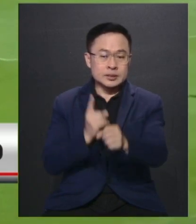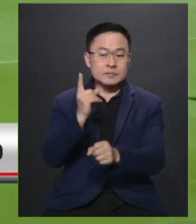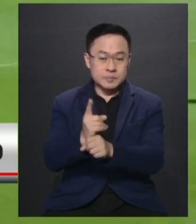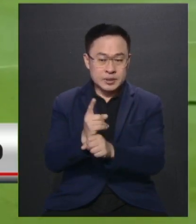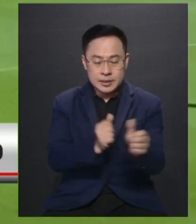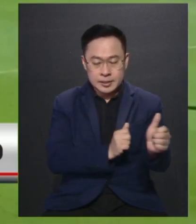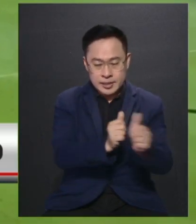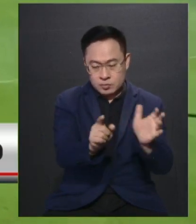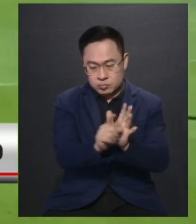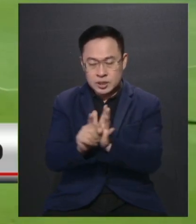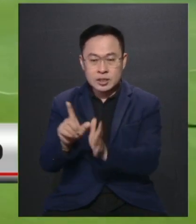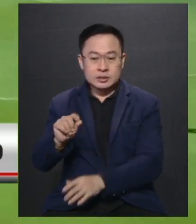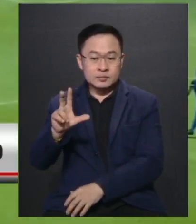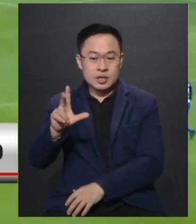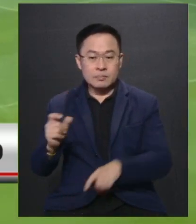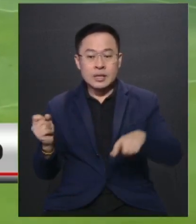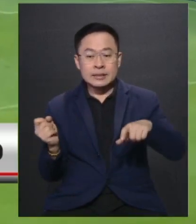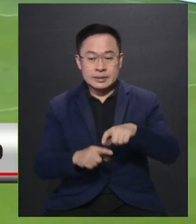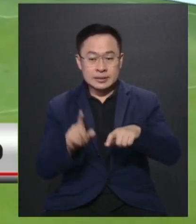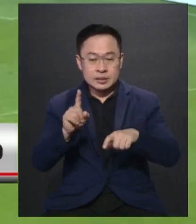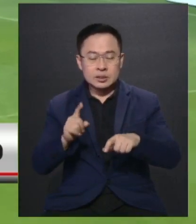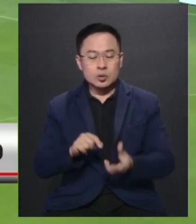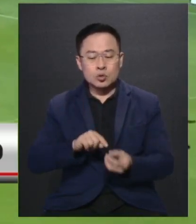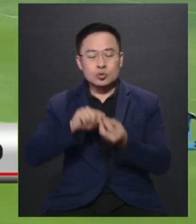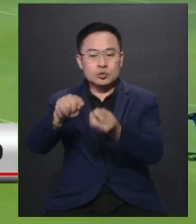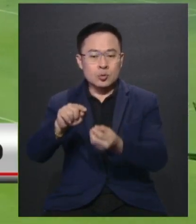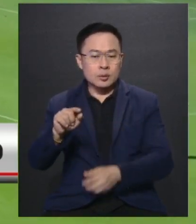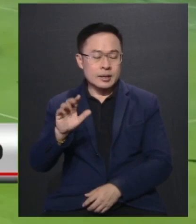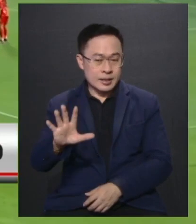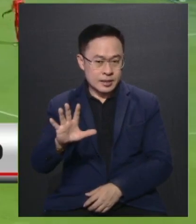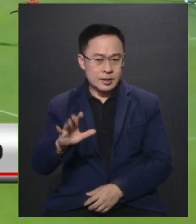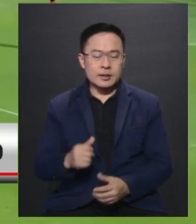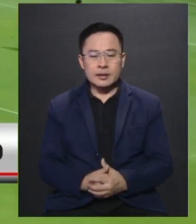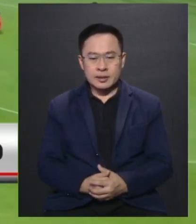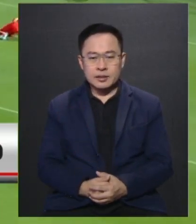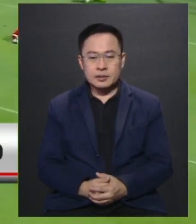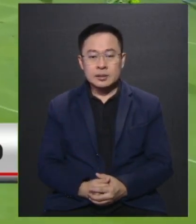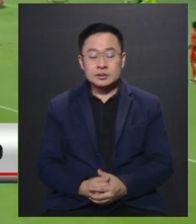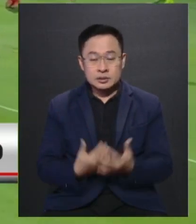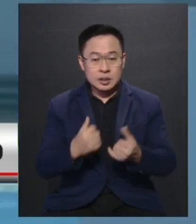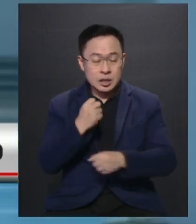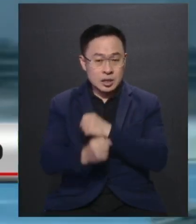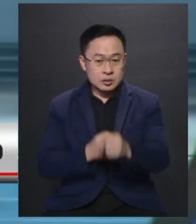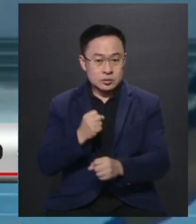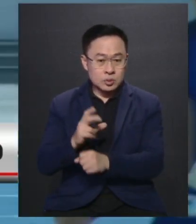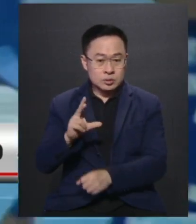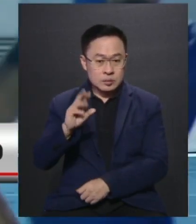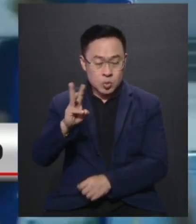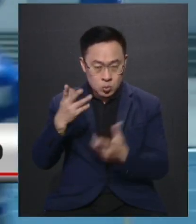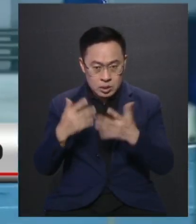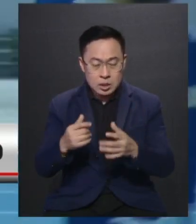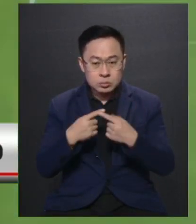ไป 23นัดทำไป 1ประตูกับ 5 assistแต่ว่าแม้ว่าอายุจะเยอะแต่ว่าฟอร์มของสุวรรณาในช่วงที่อายุเยอะเนี่ย